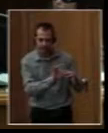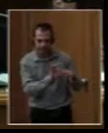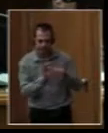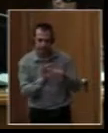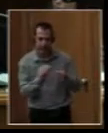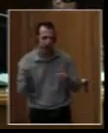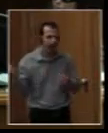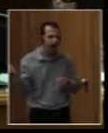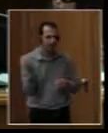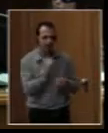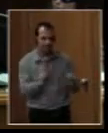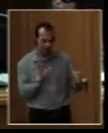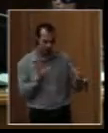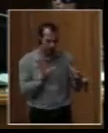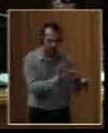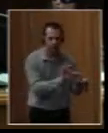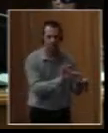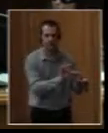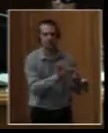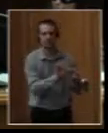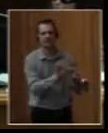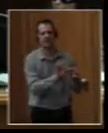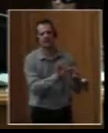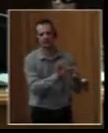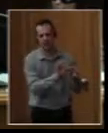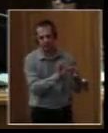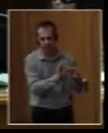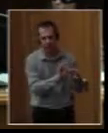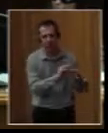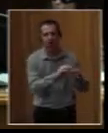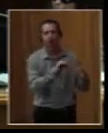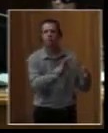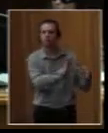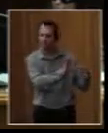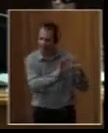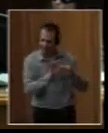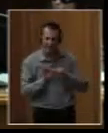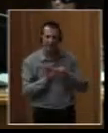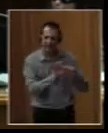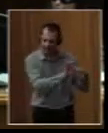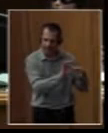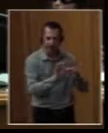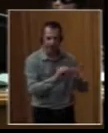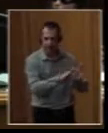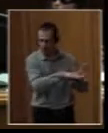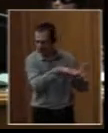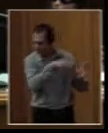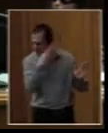στενότατη συνεργασία, η οποία απέδωσε καρπούς,